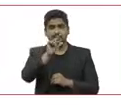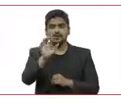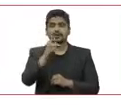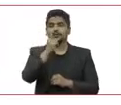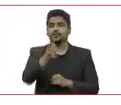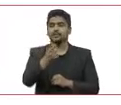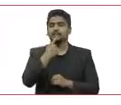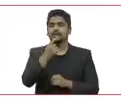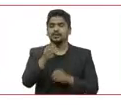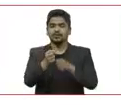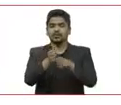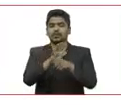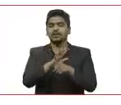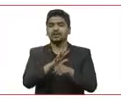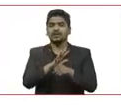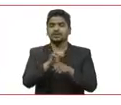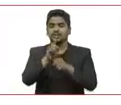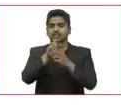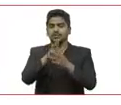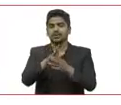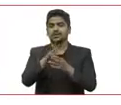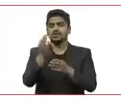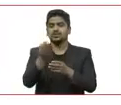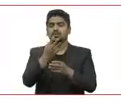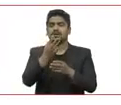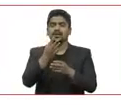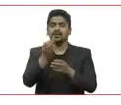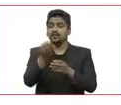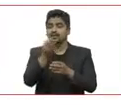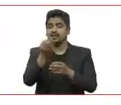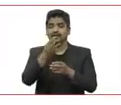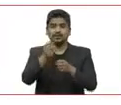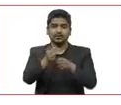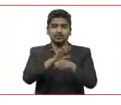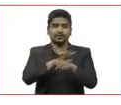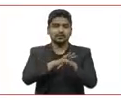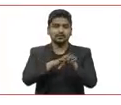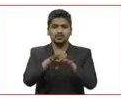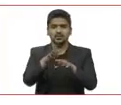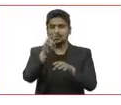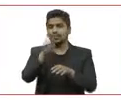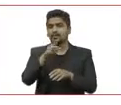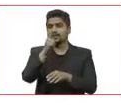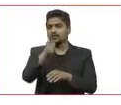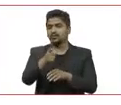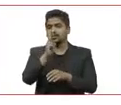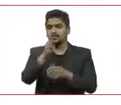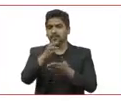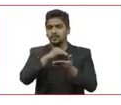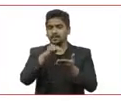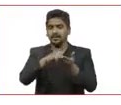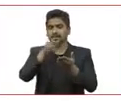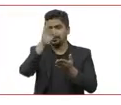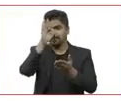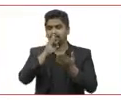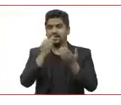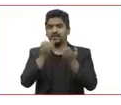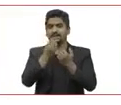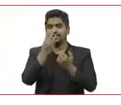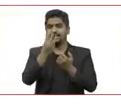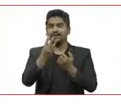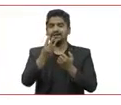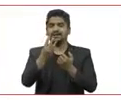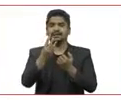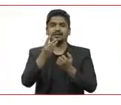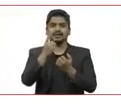अहिले कोभिड-19 का नयाँ प्रजातिहरूको अवस्था पनि हो। यसमध्ये विशेष त 3 प्रकारका